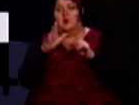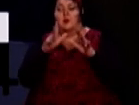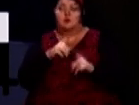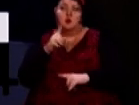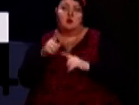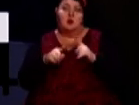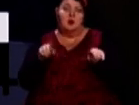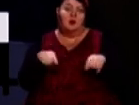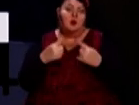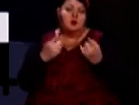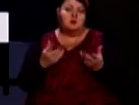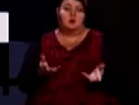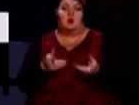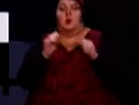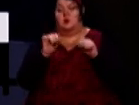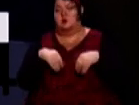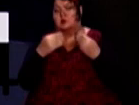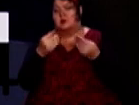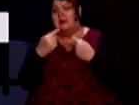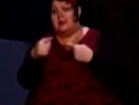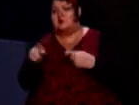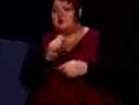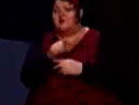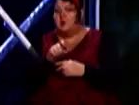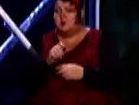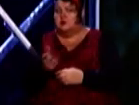Чи, може, будуть надані під якусь іншу функцію?